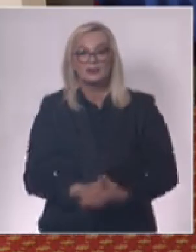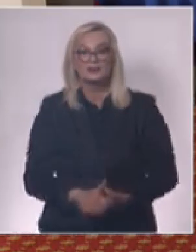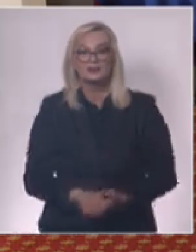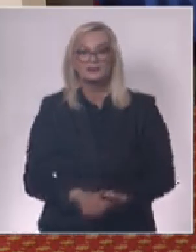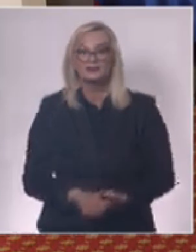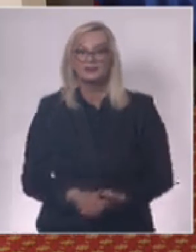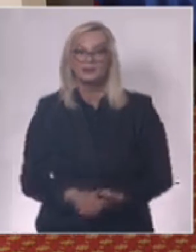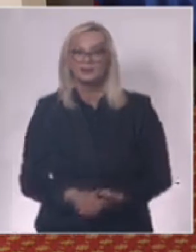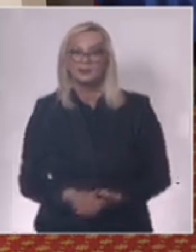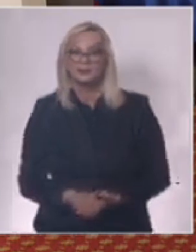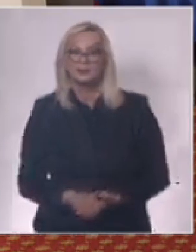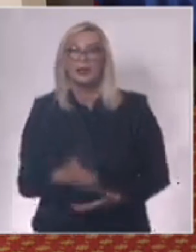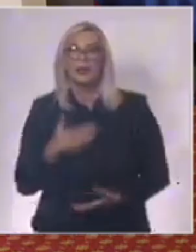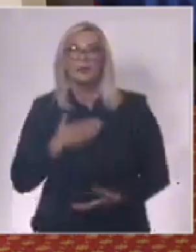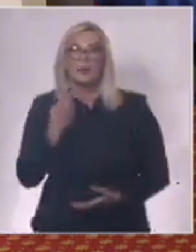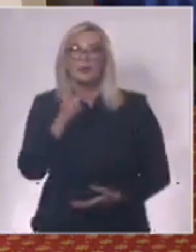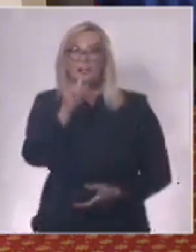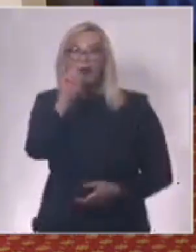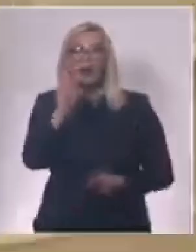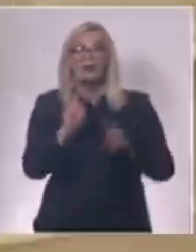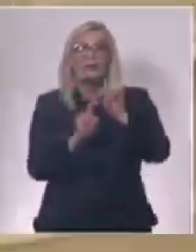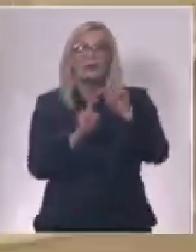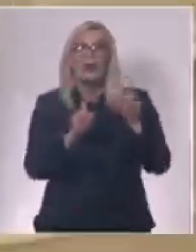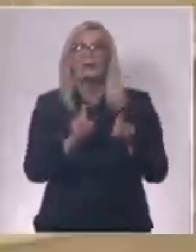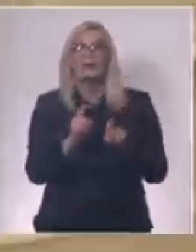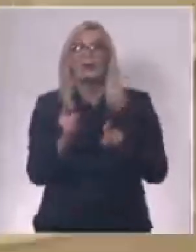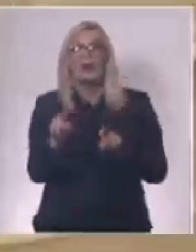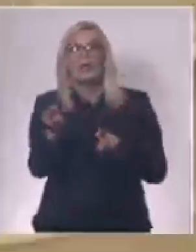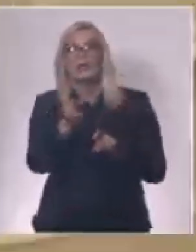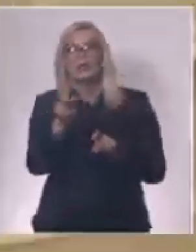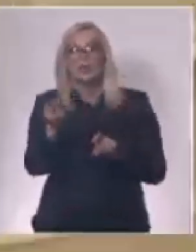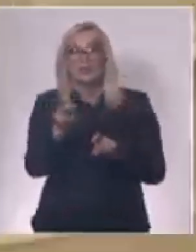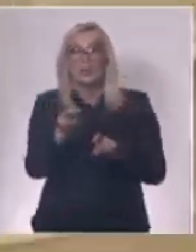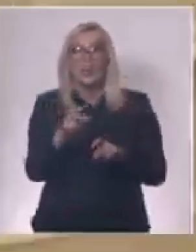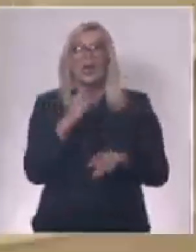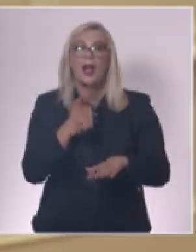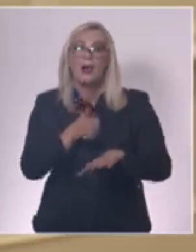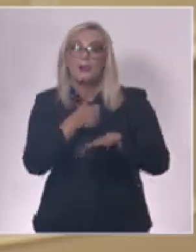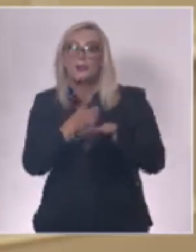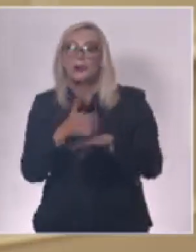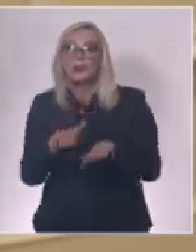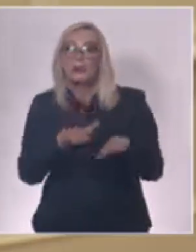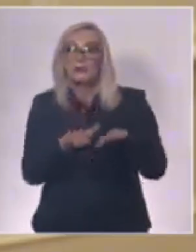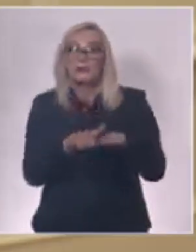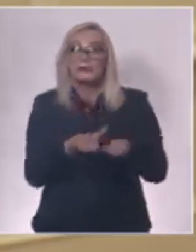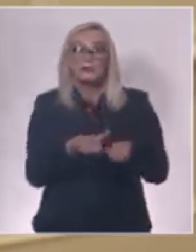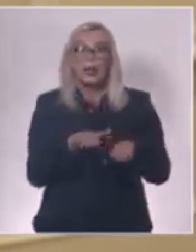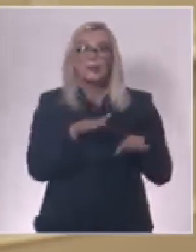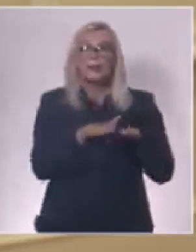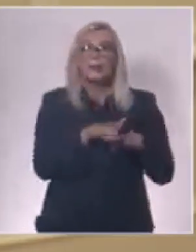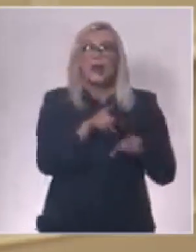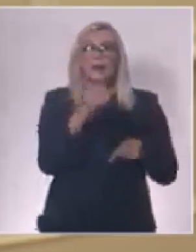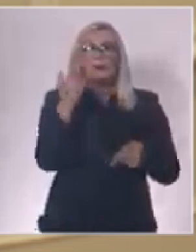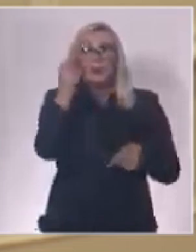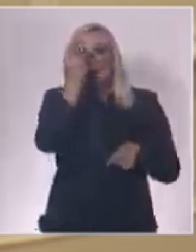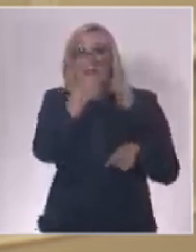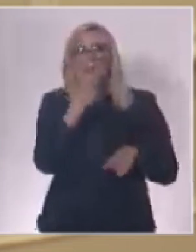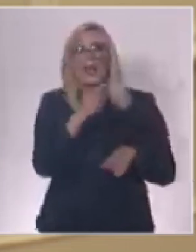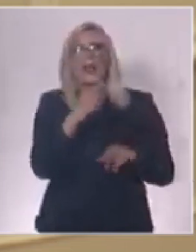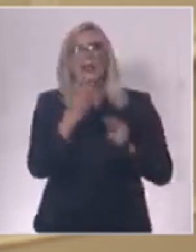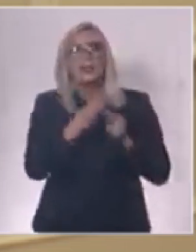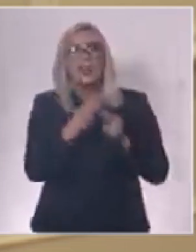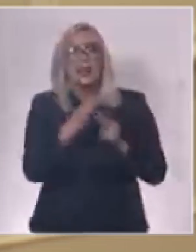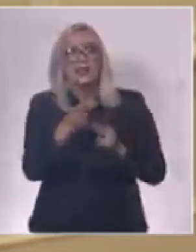продолжим. Имам две прашања. Првото ми е до двајцата и до премиерот и до министерот. Министер, минатата недела во телевизиско